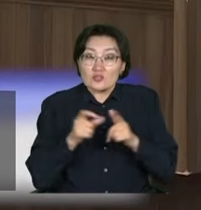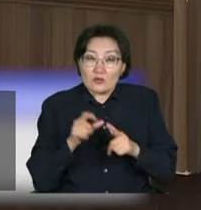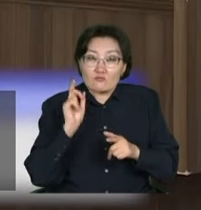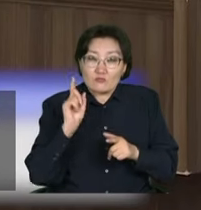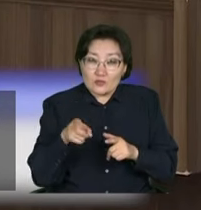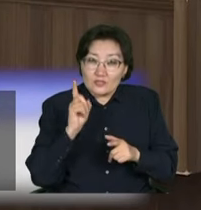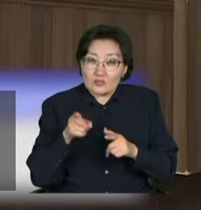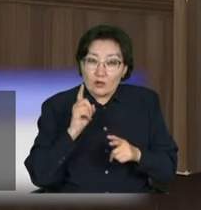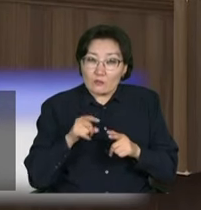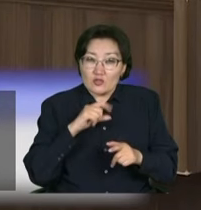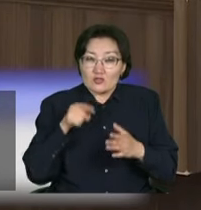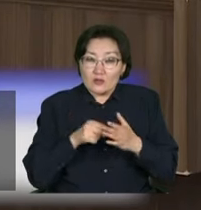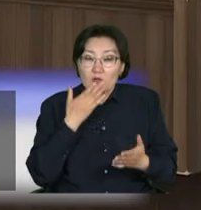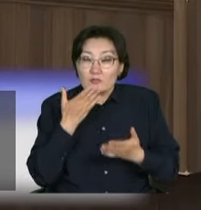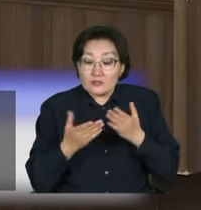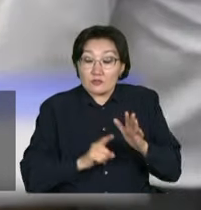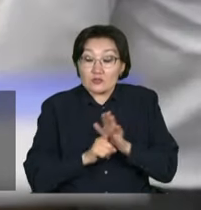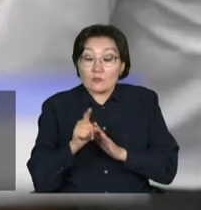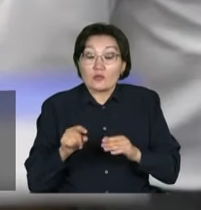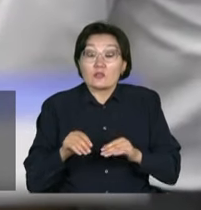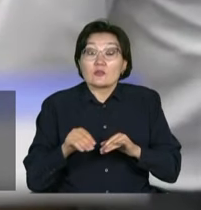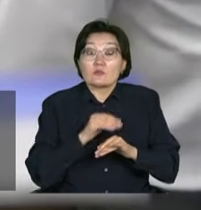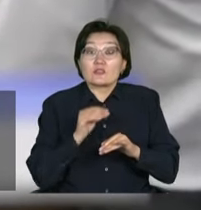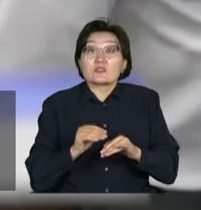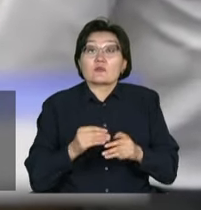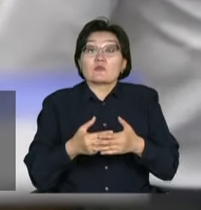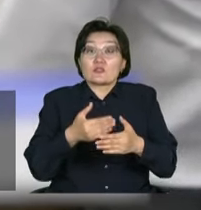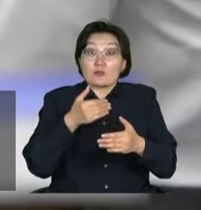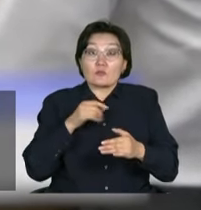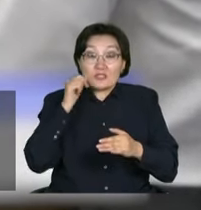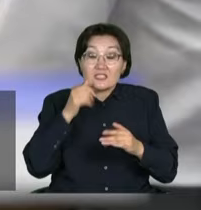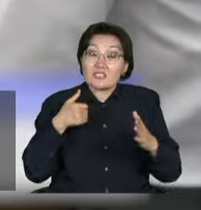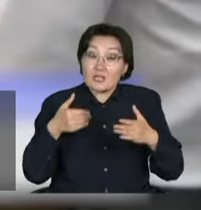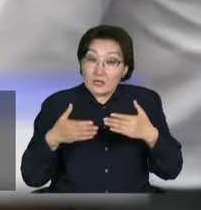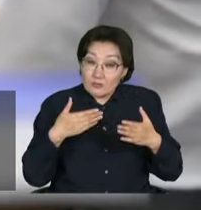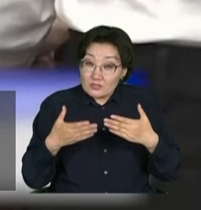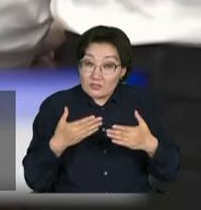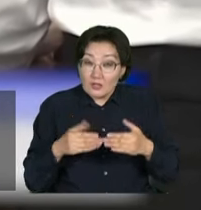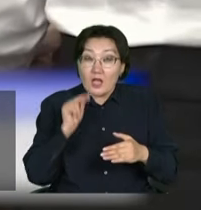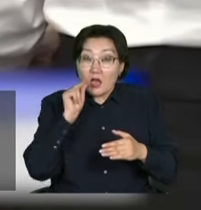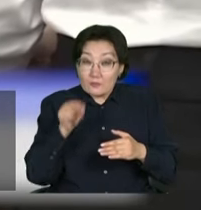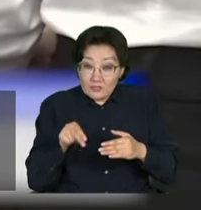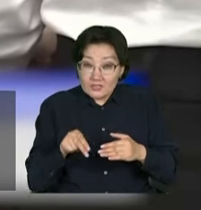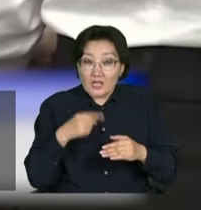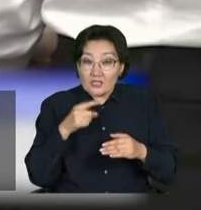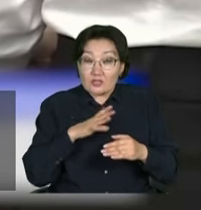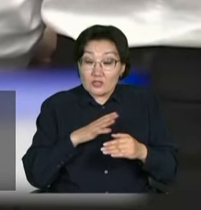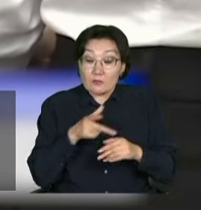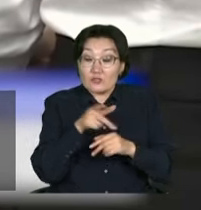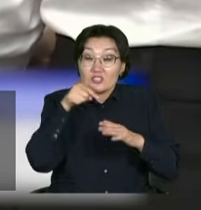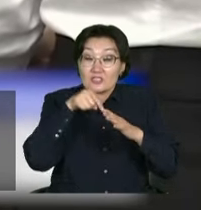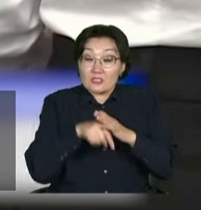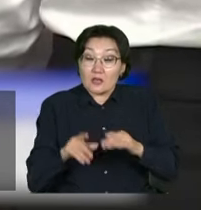балағаттап сұрақтың астына алады. Салтанаттың тұрмыс құрмай тұрып, ер адамдармен қарым-қатынасы айыптағаны айтылған. Бейне